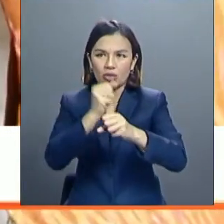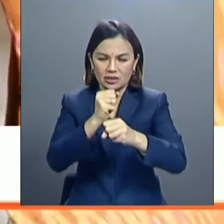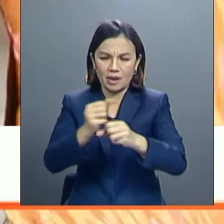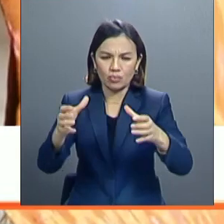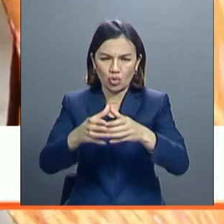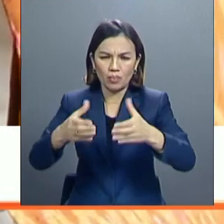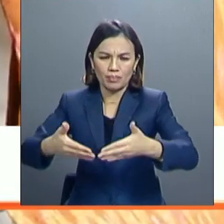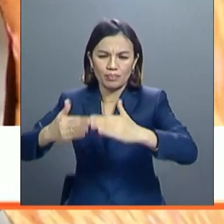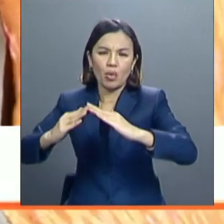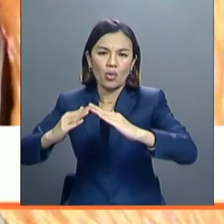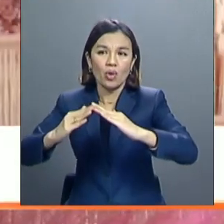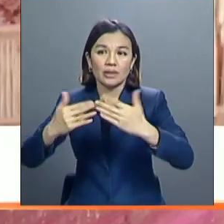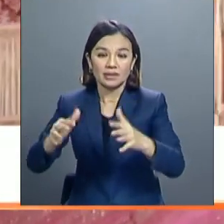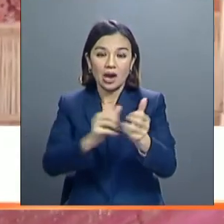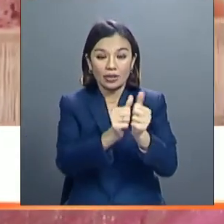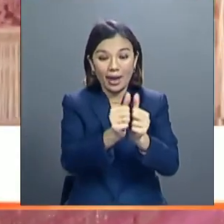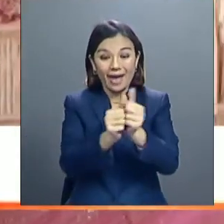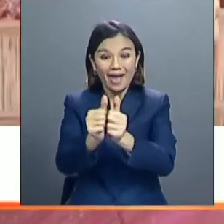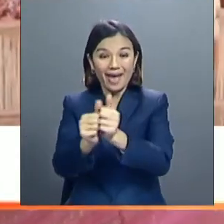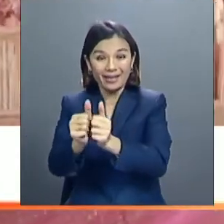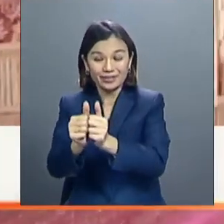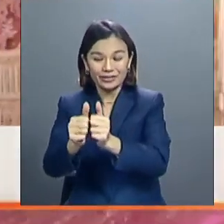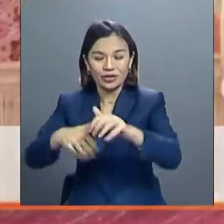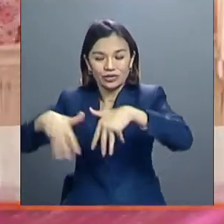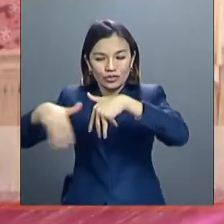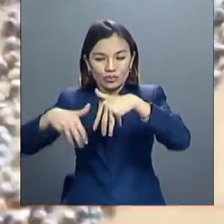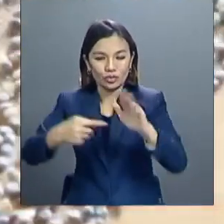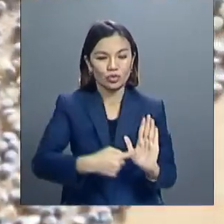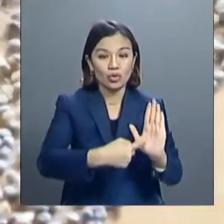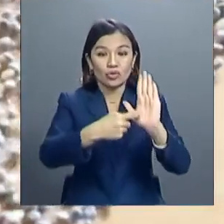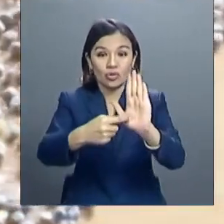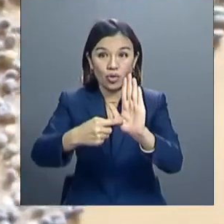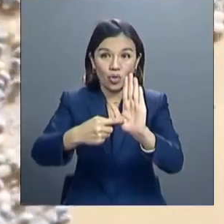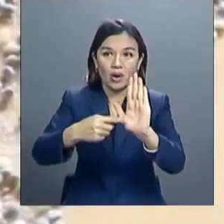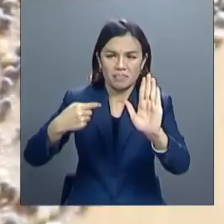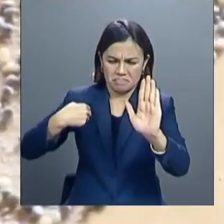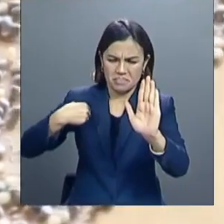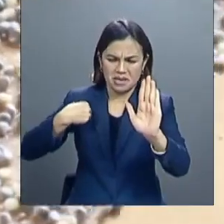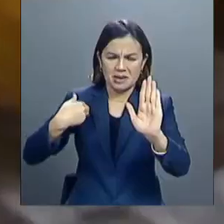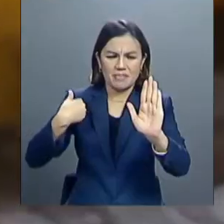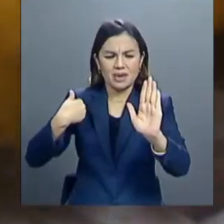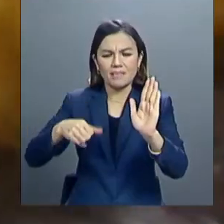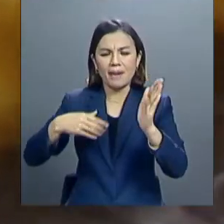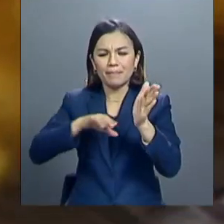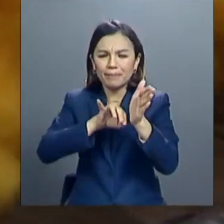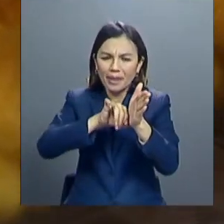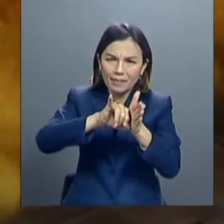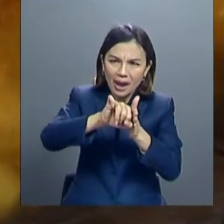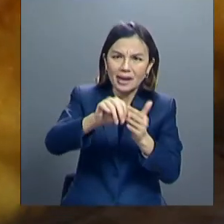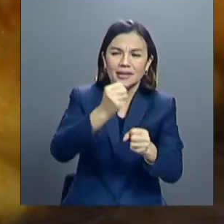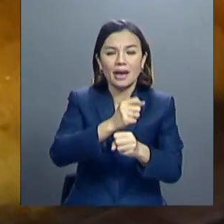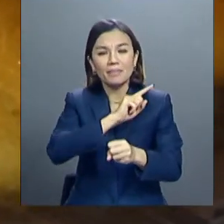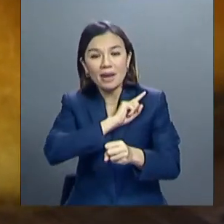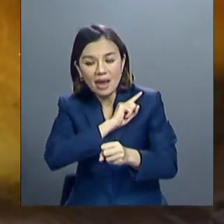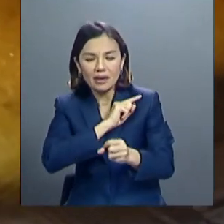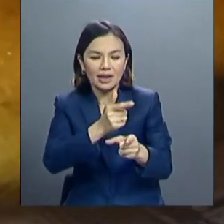ล้วก็ที่มีการประกวดหมู่บ้านเขาก็จะเอาไปโชว์บ้านเรามีผ้าไหมเลี้ยงเองทำเองทุกอย่างตั้งแต่เลี้ยงถึง